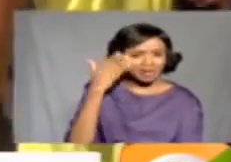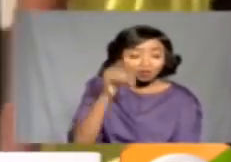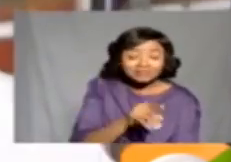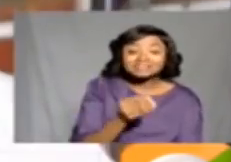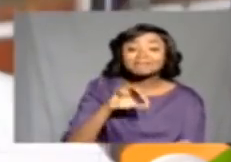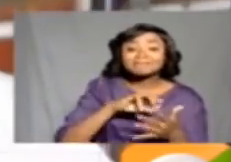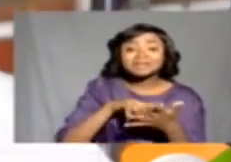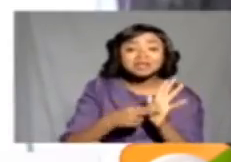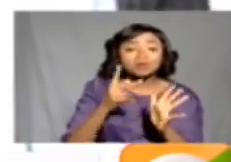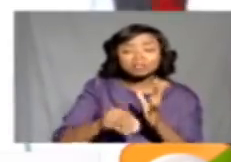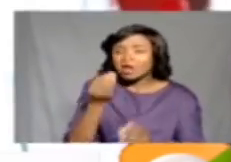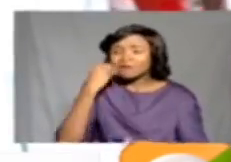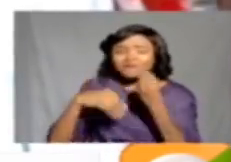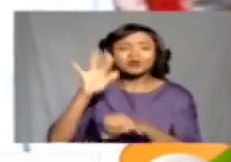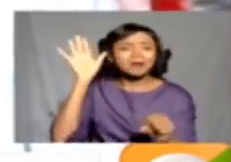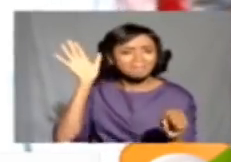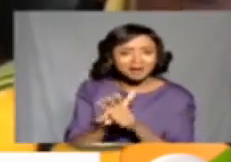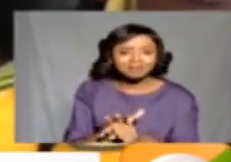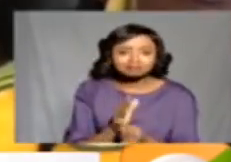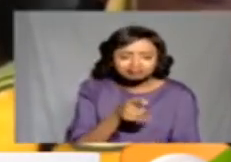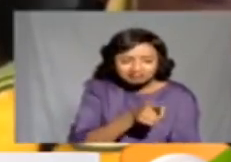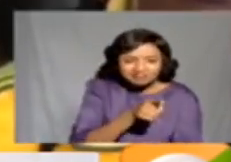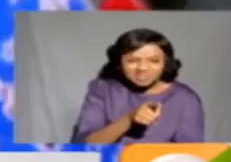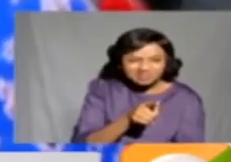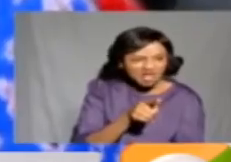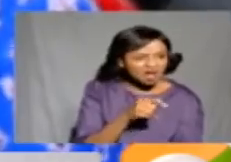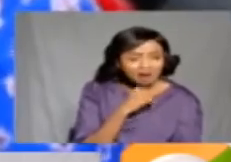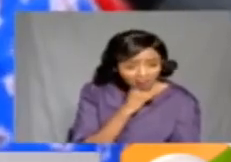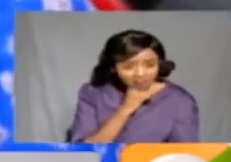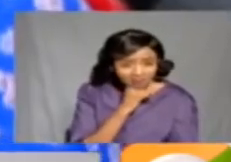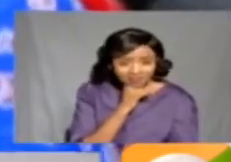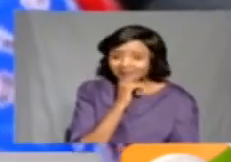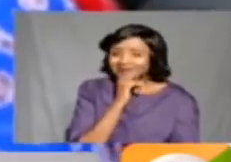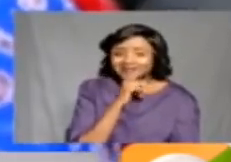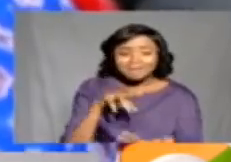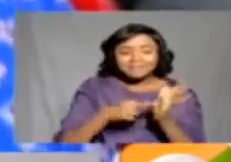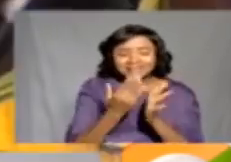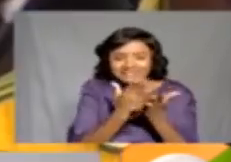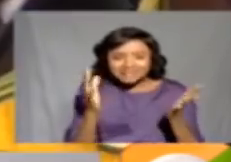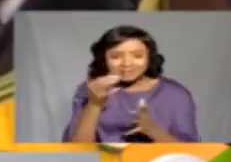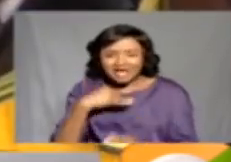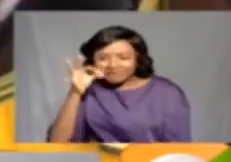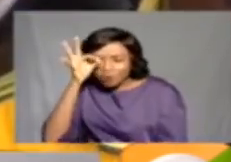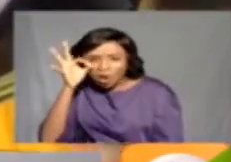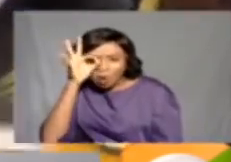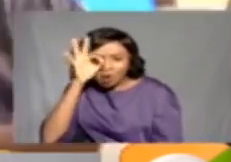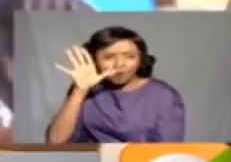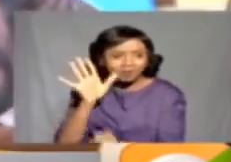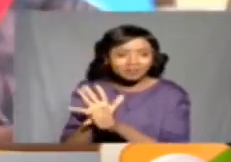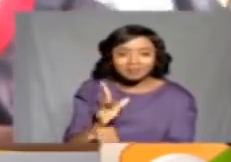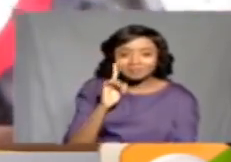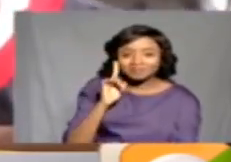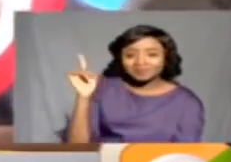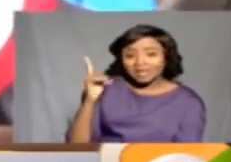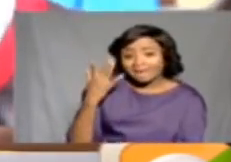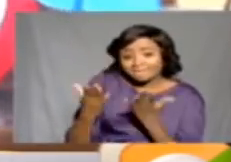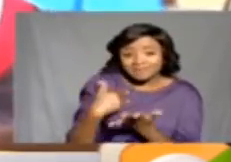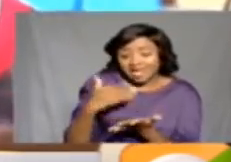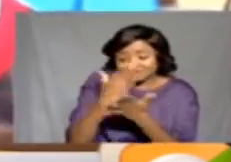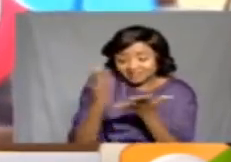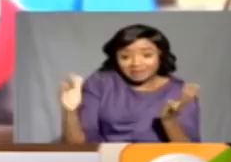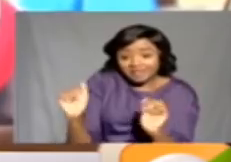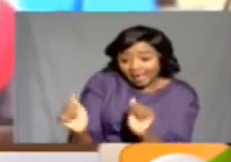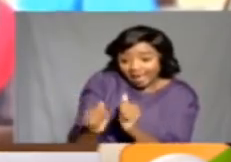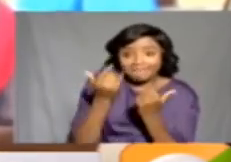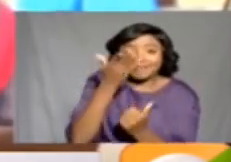Machakula. Matosho. Kutobosha. Ni vitu yenye metoboka toboka. Ya ondokee na maana gani? Maybe kuna kitu imefanyika